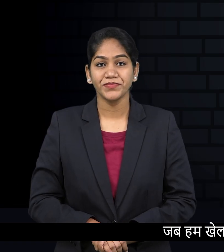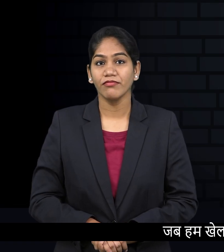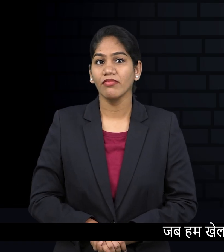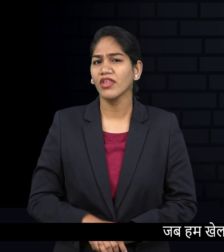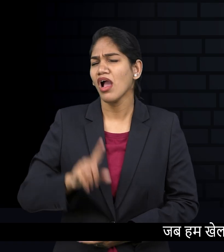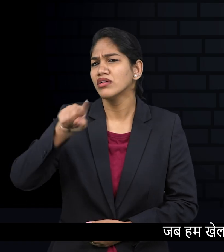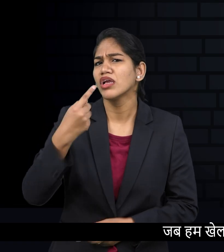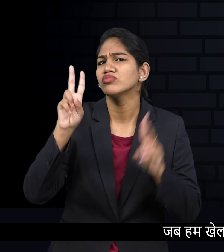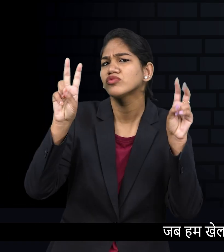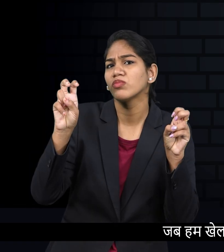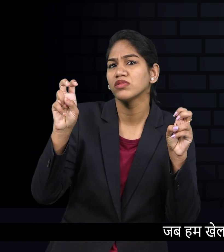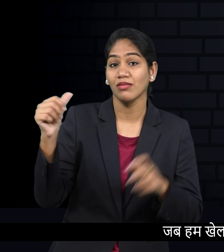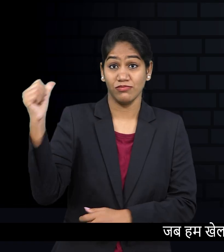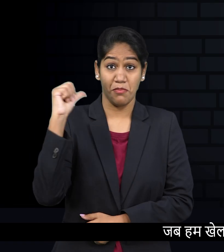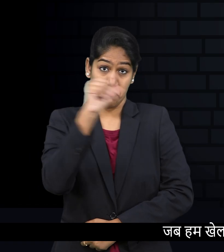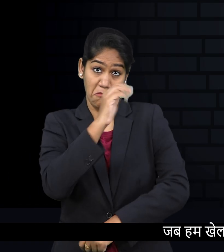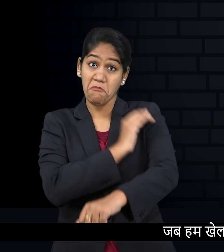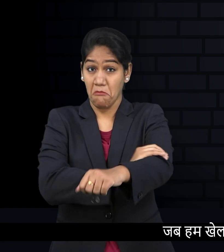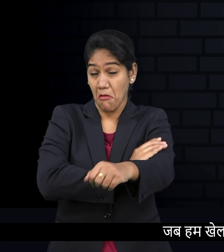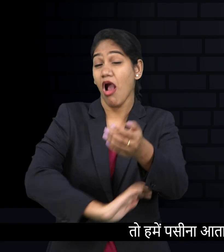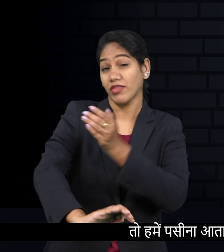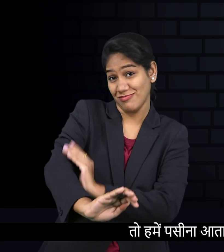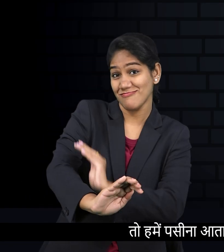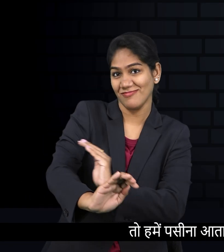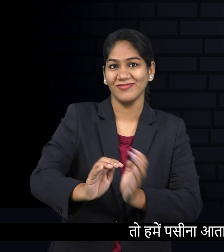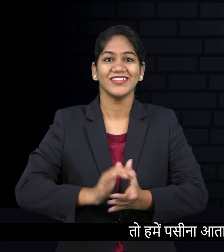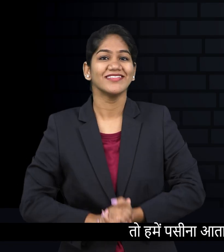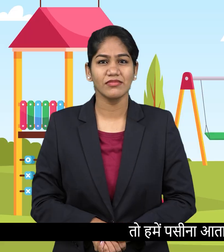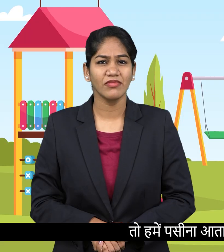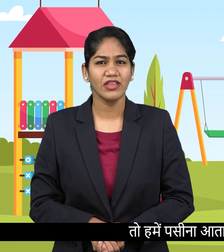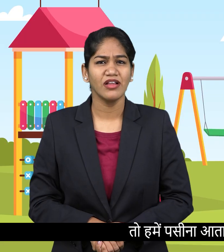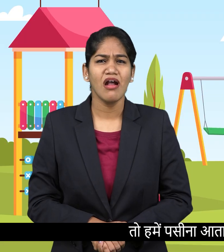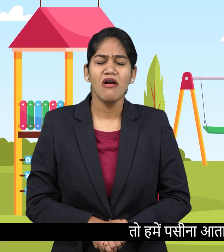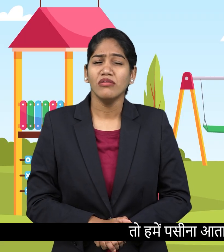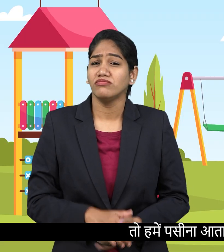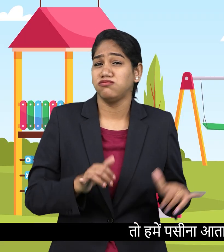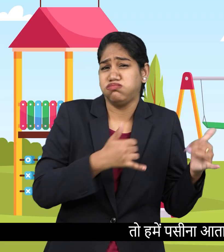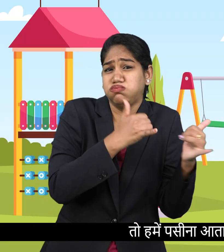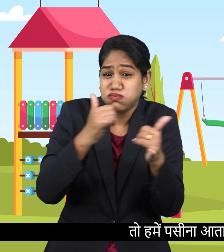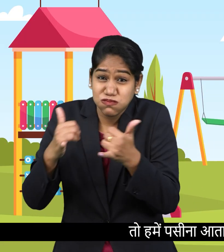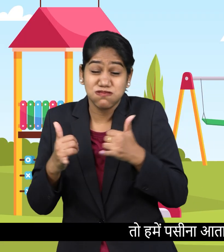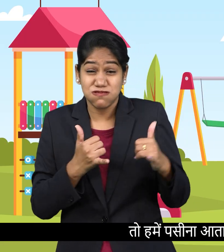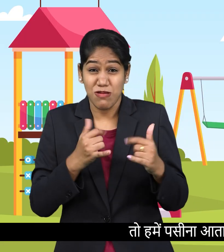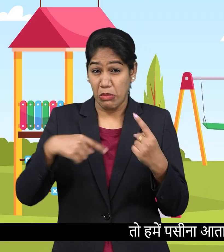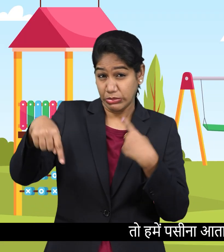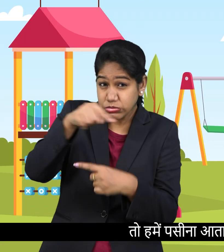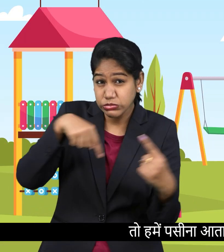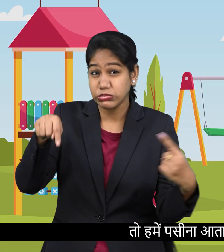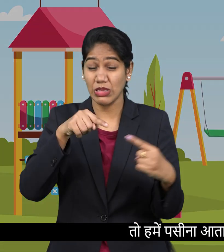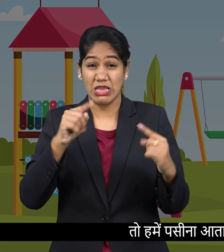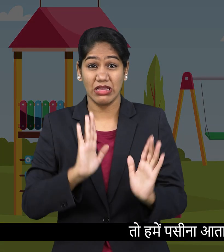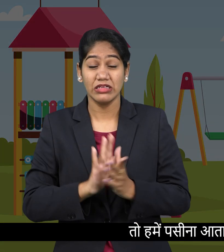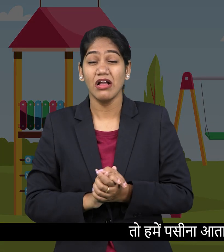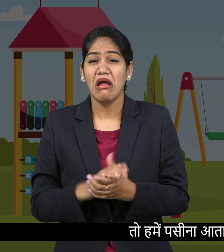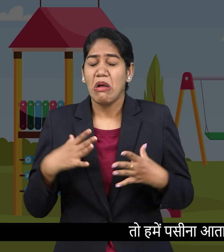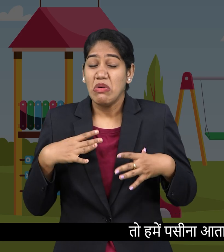जब हम खेलते हैं या इधर उधर दौड़ते हैं तो हमें पसीना आता है और धूल लग जाती है। उफ!